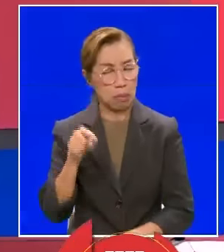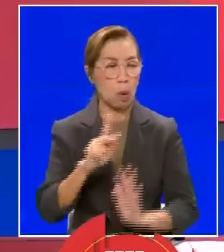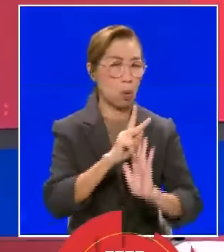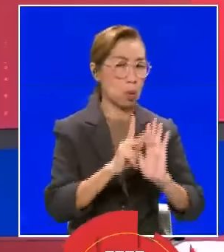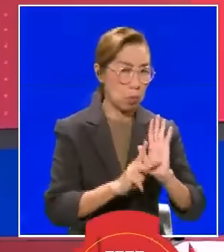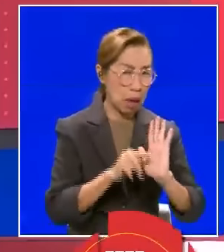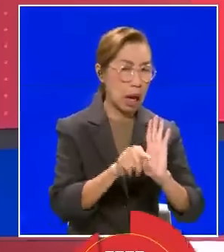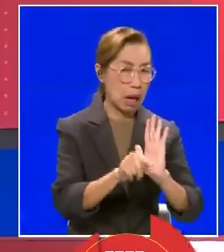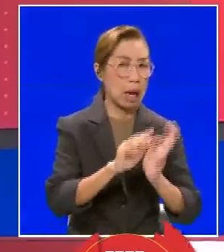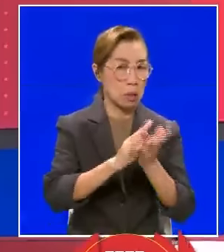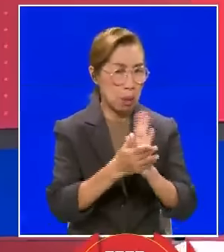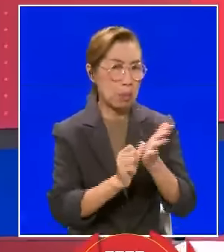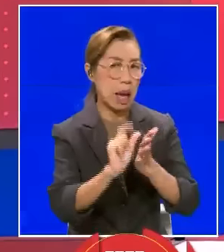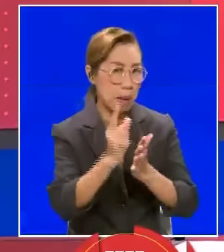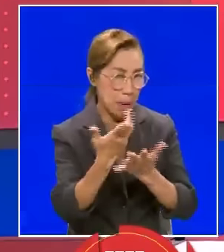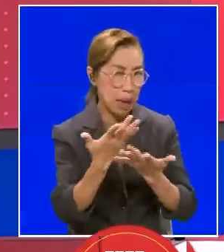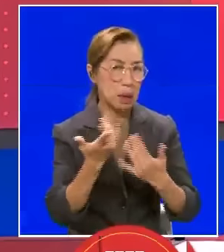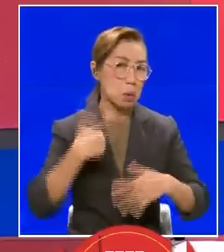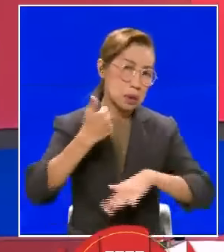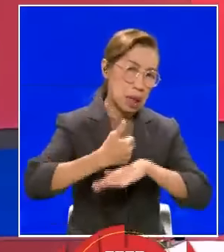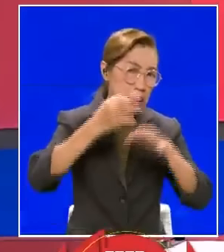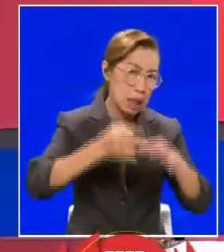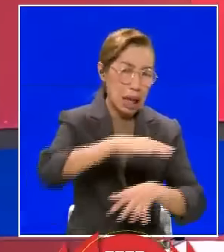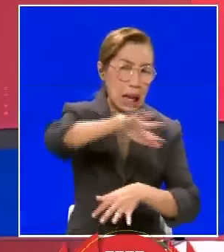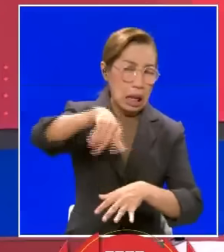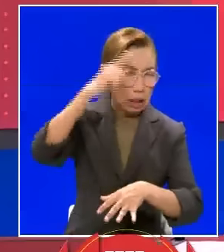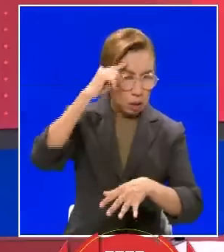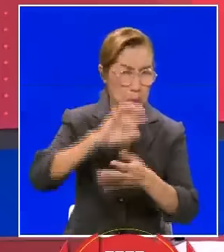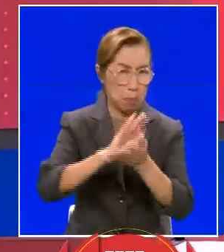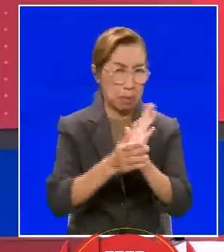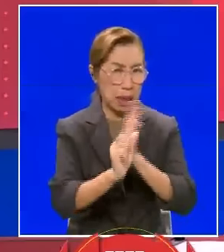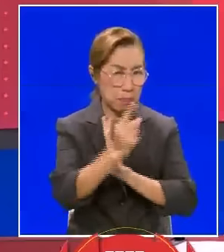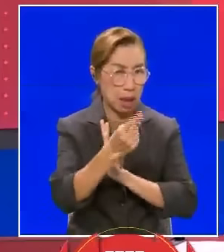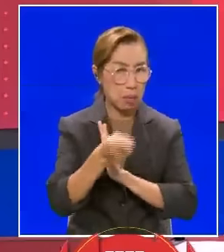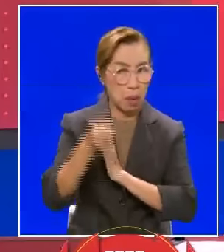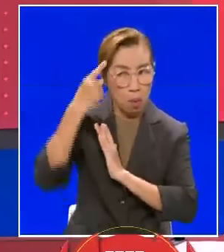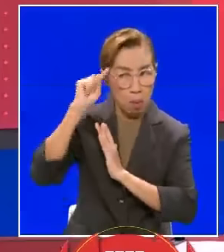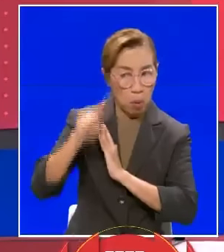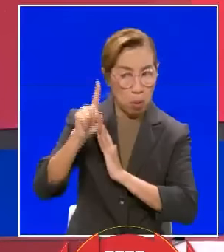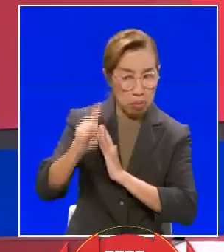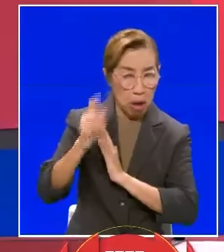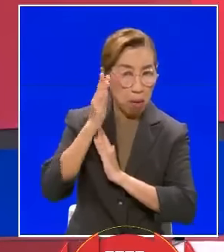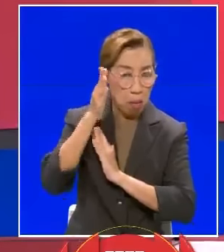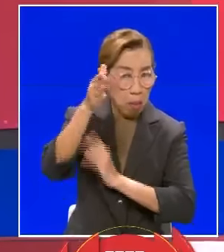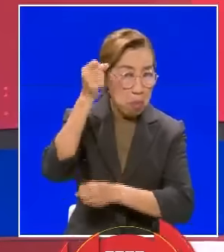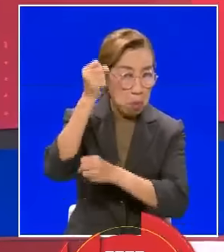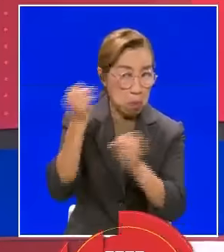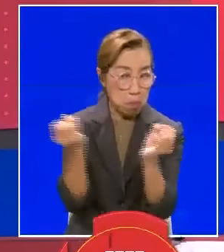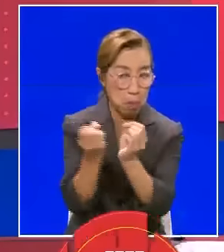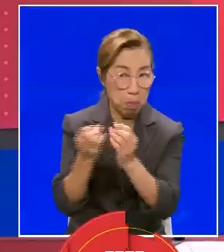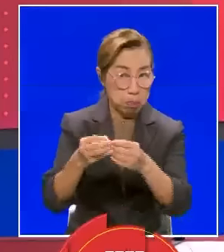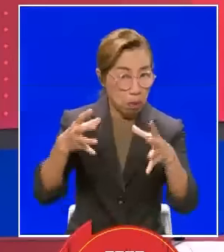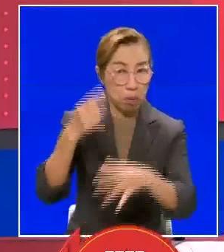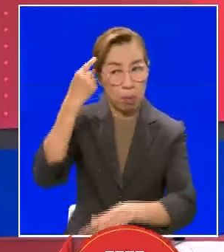ระบวนการยุติธรรมไหมในฝ่ายความมั่นคงต้องไปประเมินนะจะมีม็อบมีชุมนุมหรือเปล่าจะขยายผลหรือไม ่ รวมไปถึงถ้าเกิด